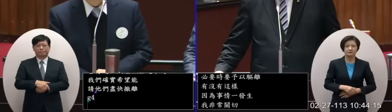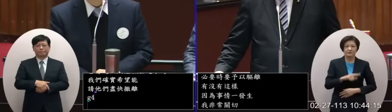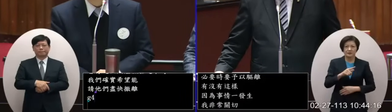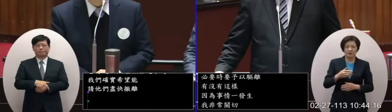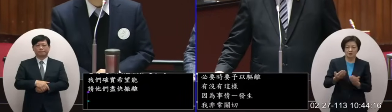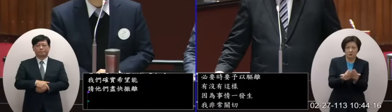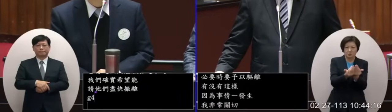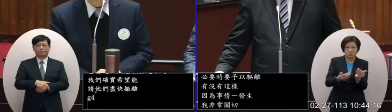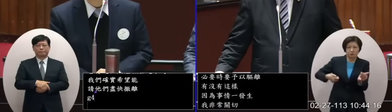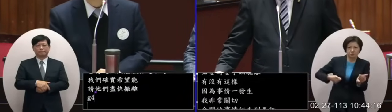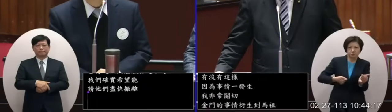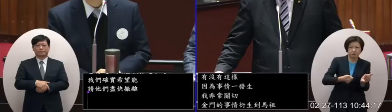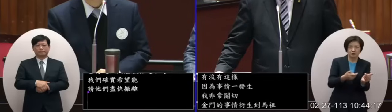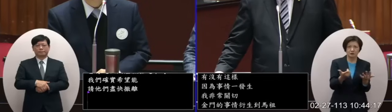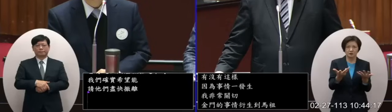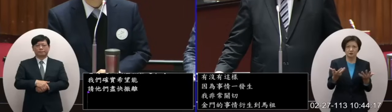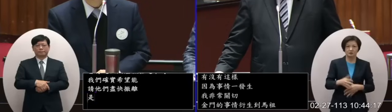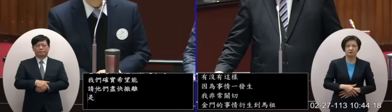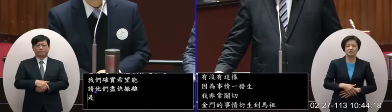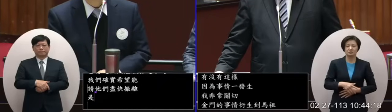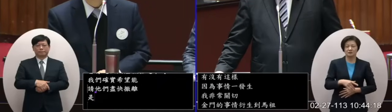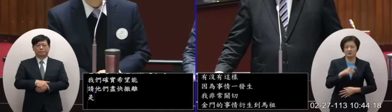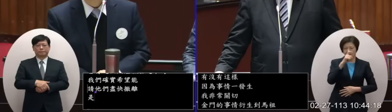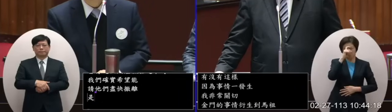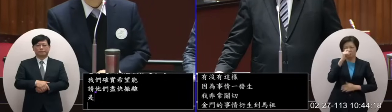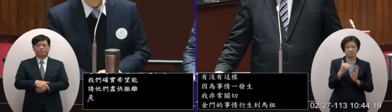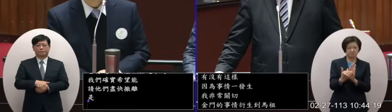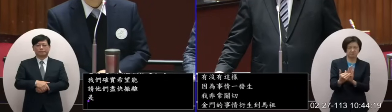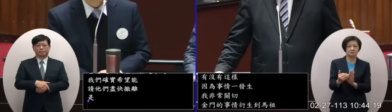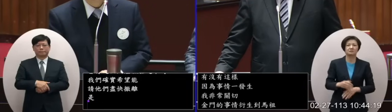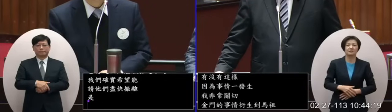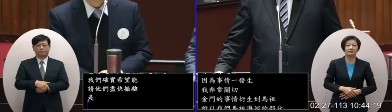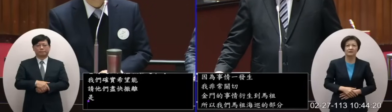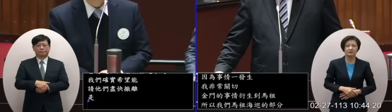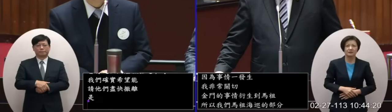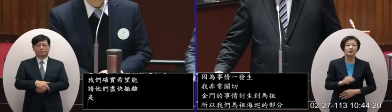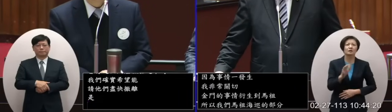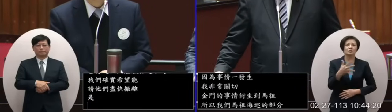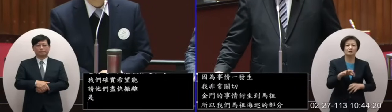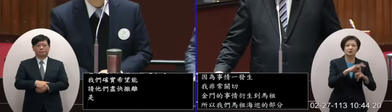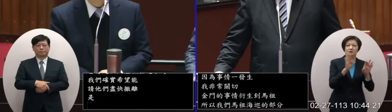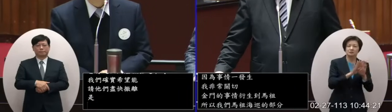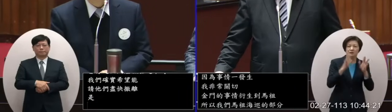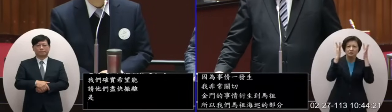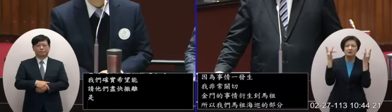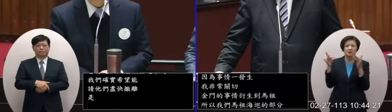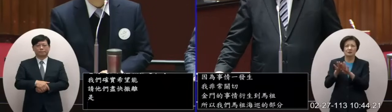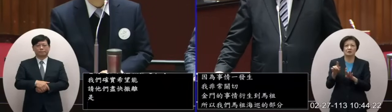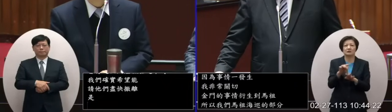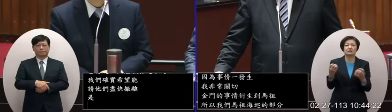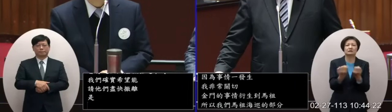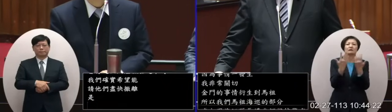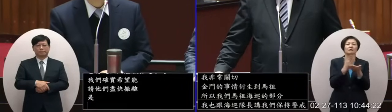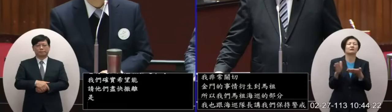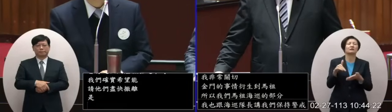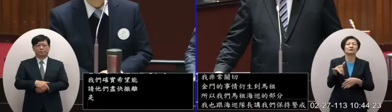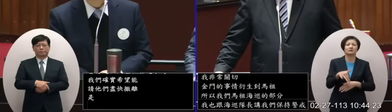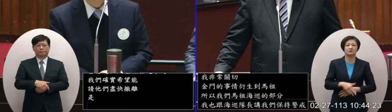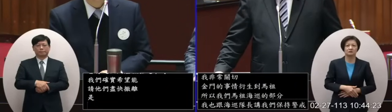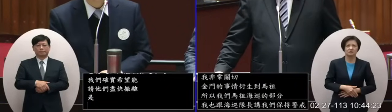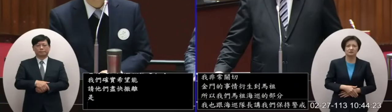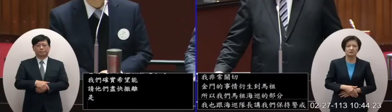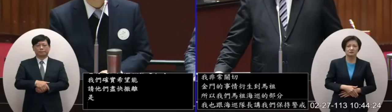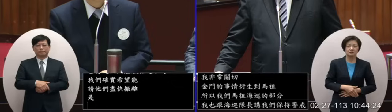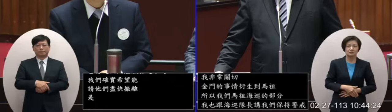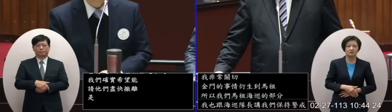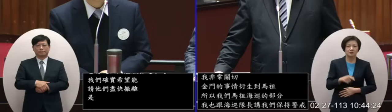的事情先暂时避免。先暂时避免，因为金厦的事情还没处理好嘛，哈。所以我们在